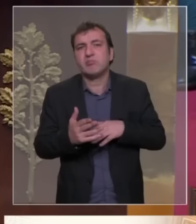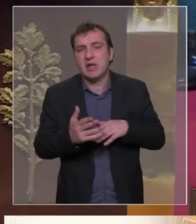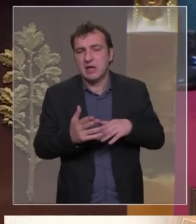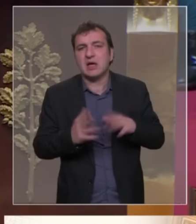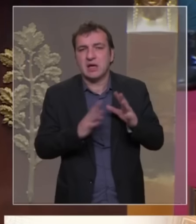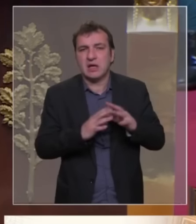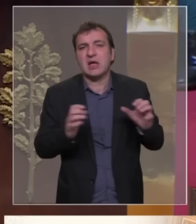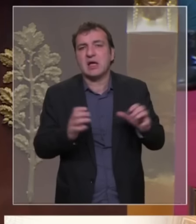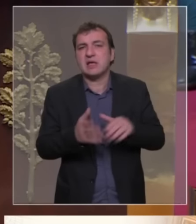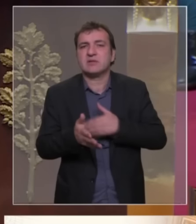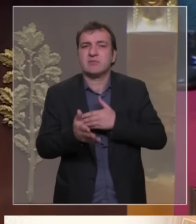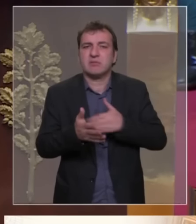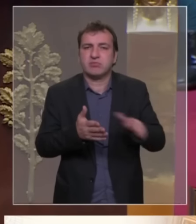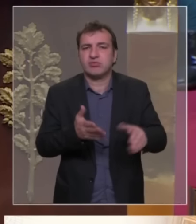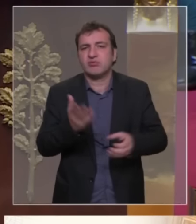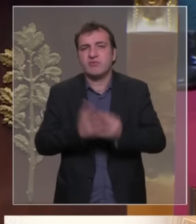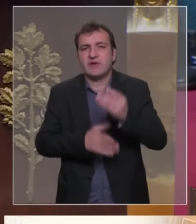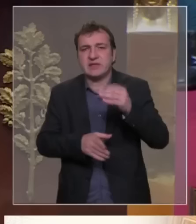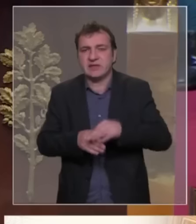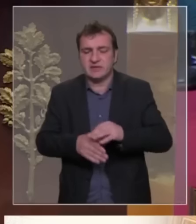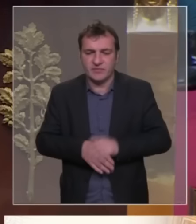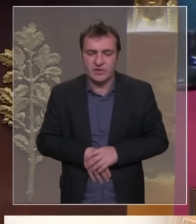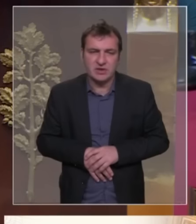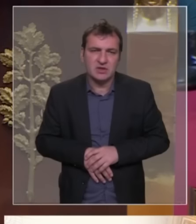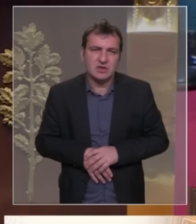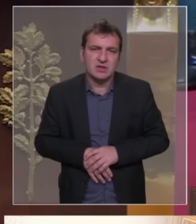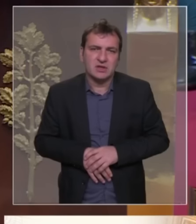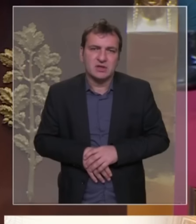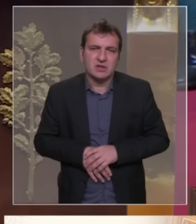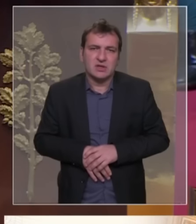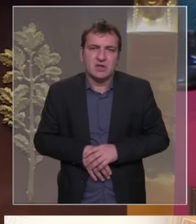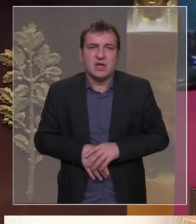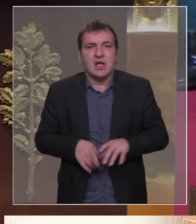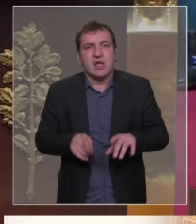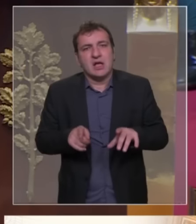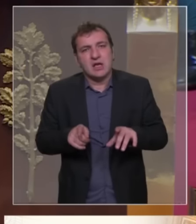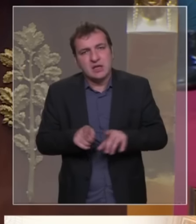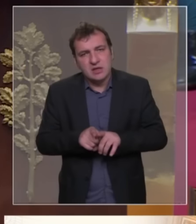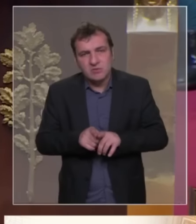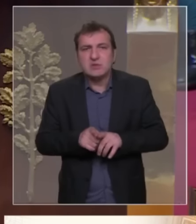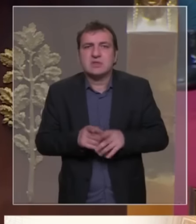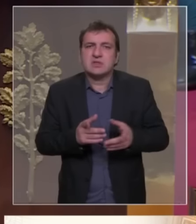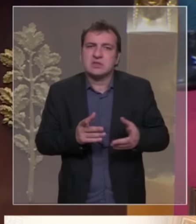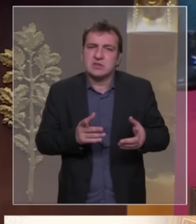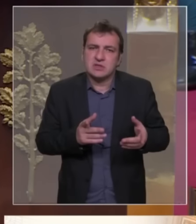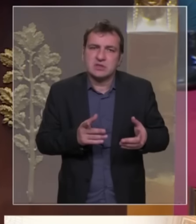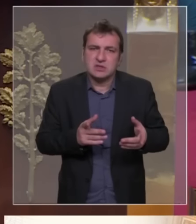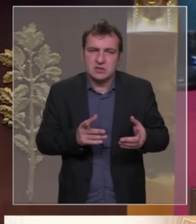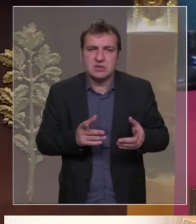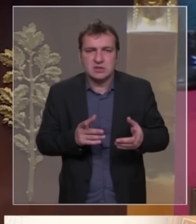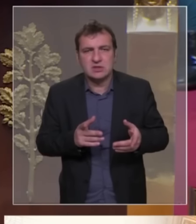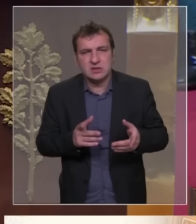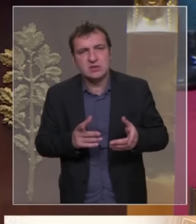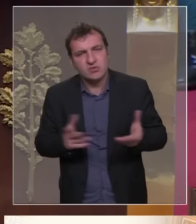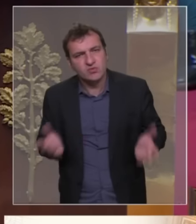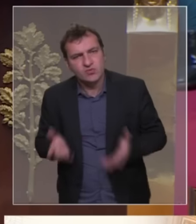Et sans attendre, nos efforts en faveur du développement des soins palliatifs seront renforcés dès